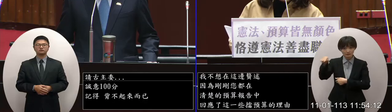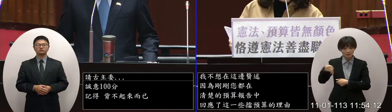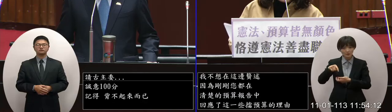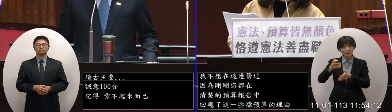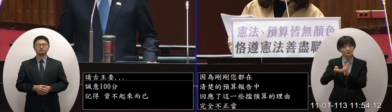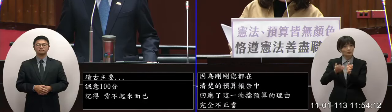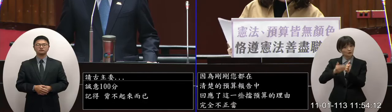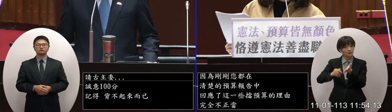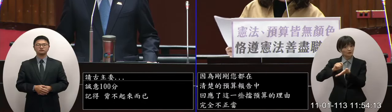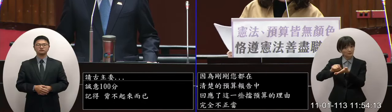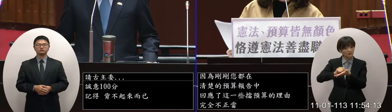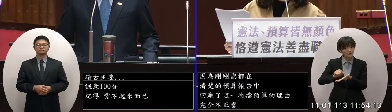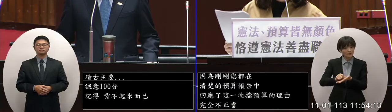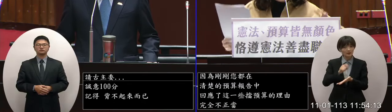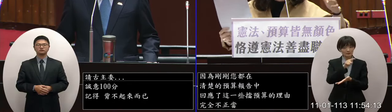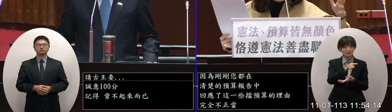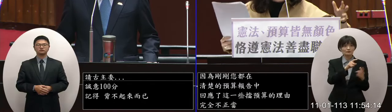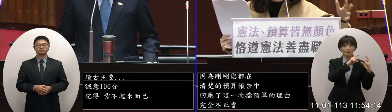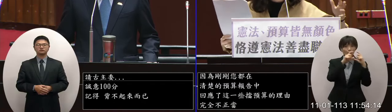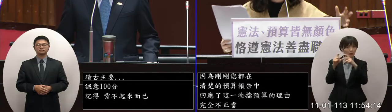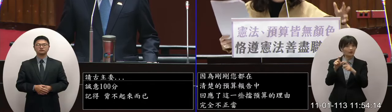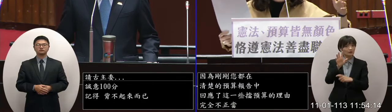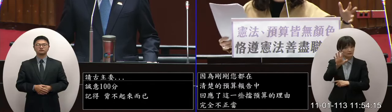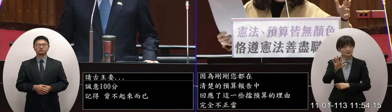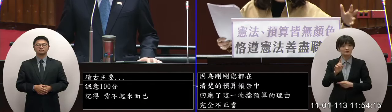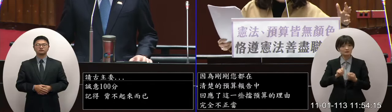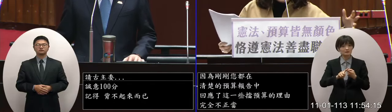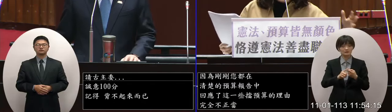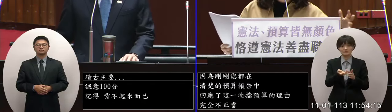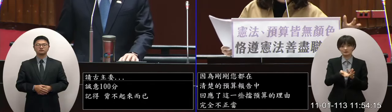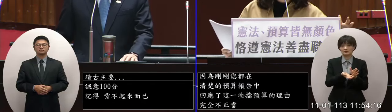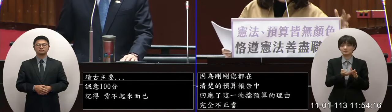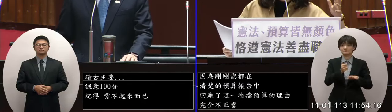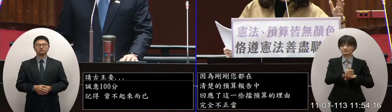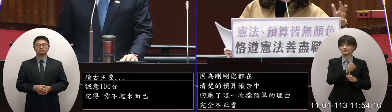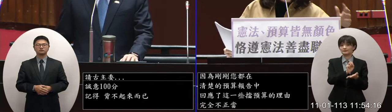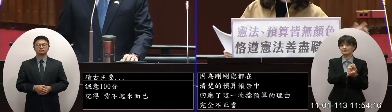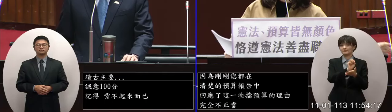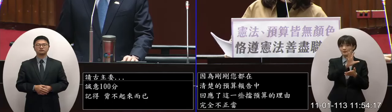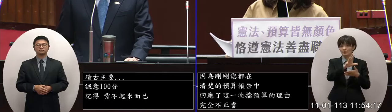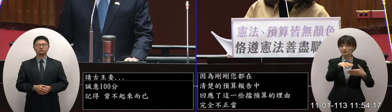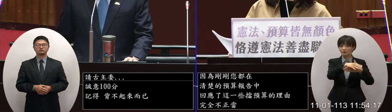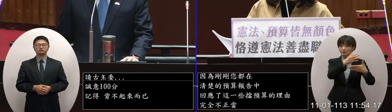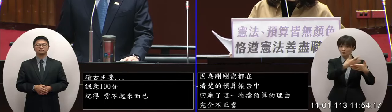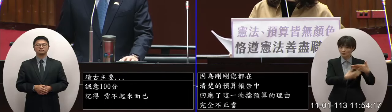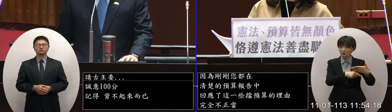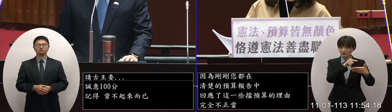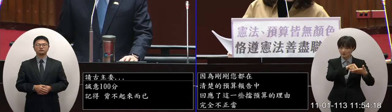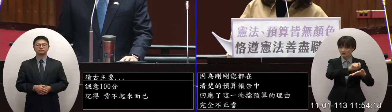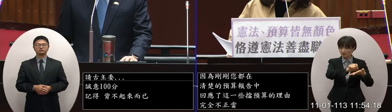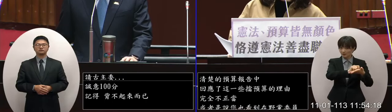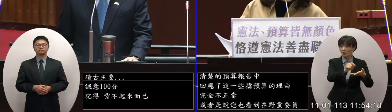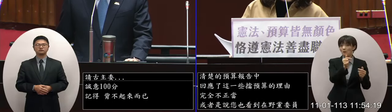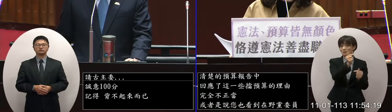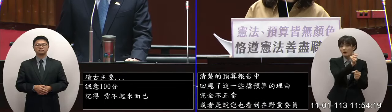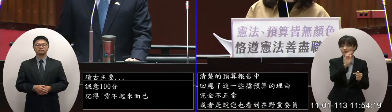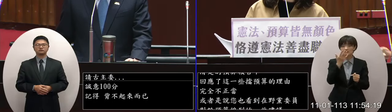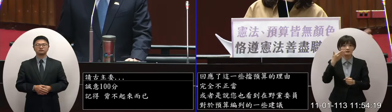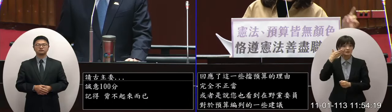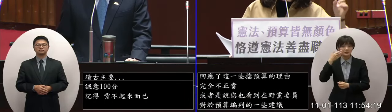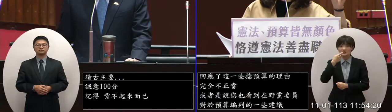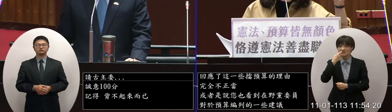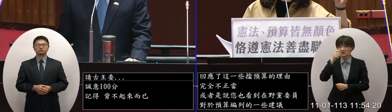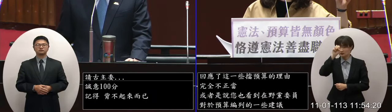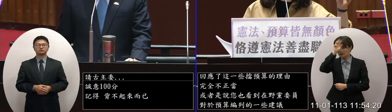议，您也提出了解方，就在您刚刚报告的文件里，但是蓝白的委员不愿意来倾